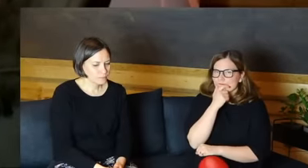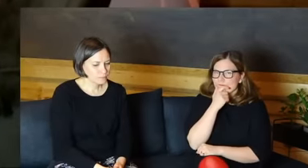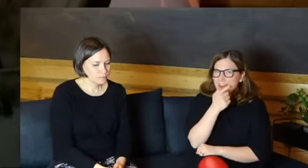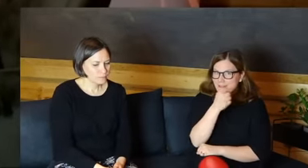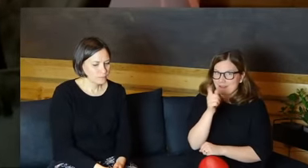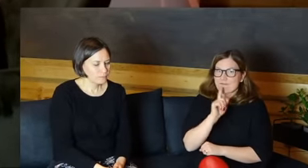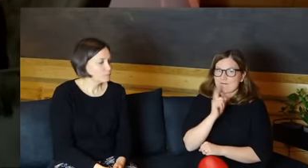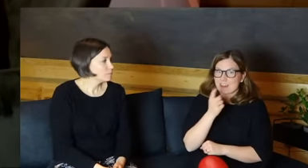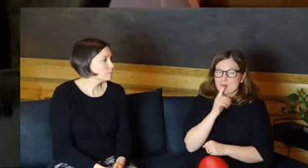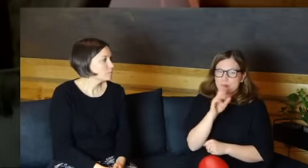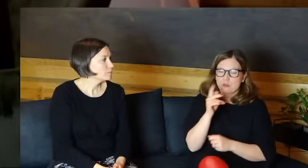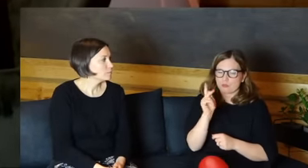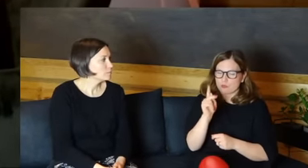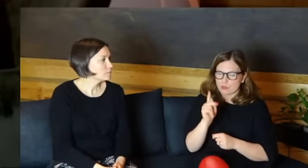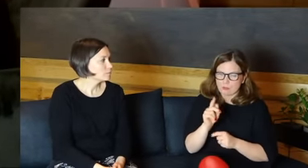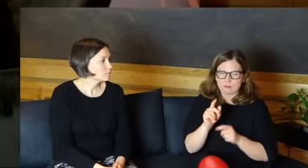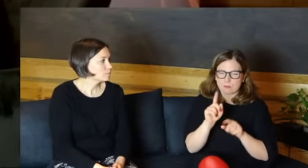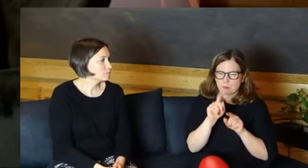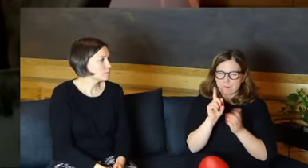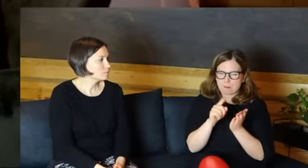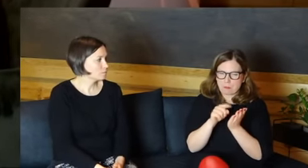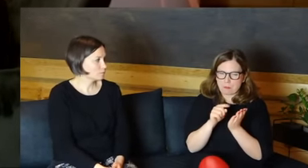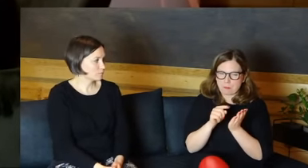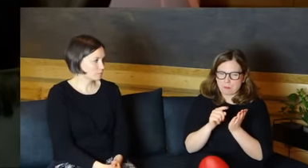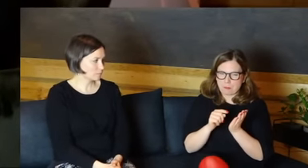vastatkaa kyselynne loppuun.